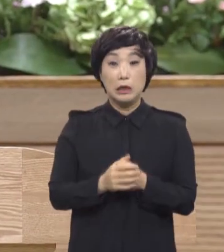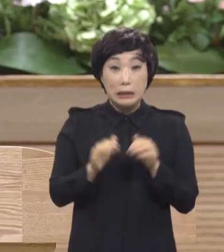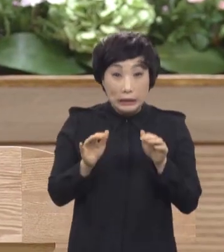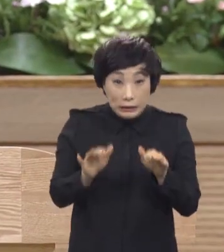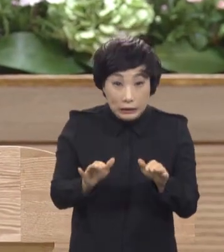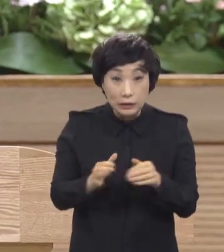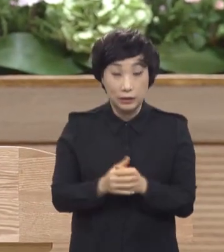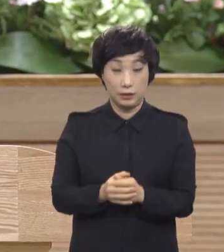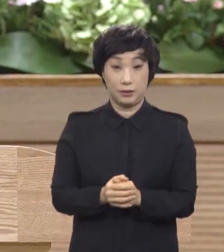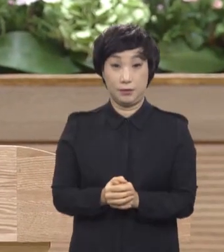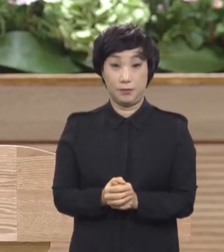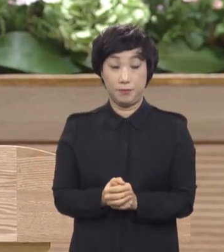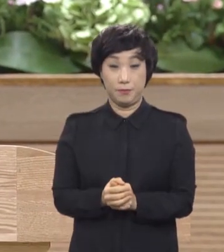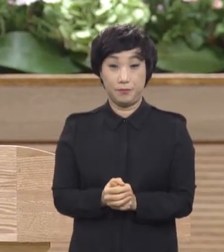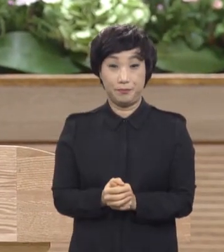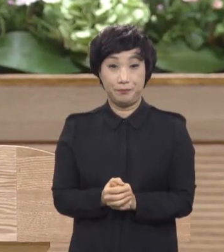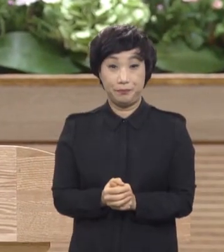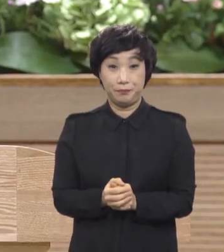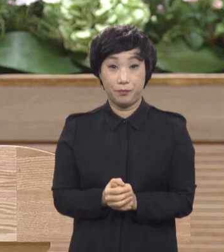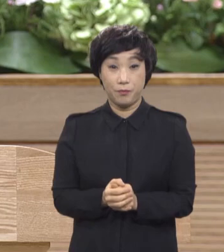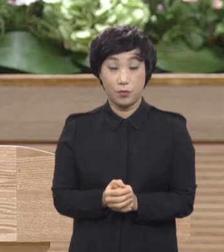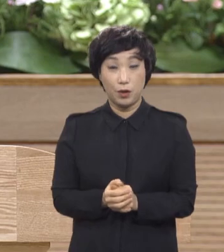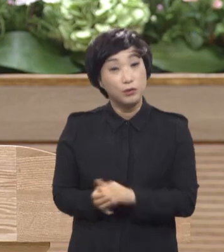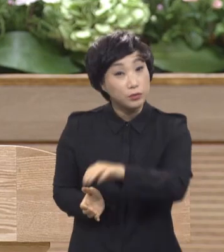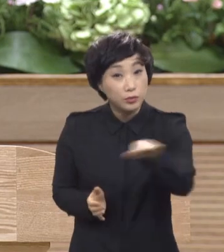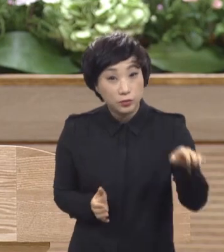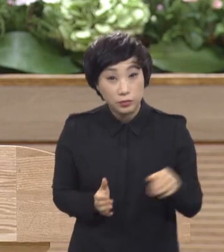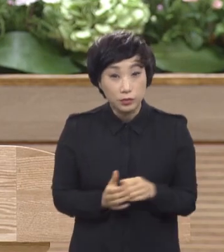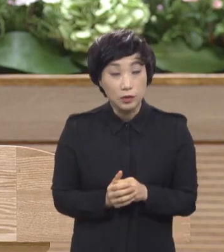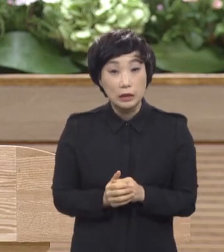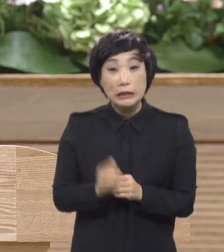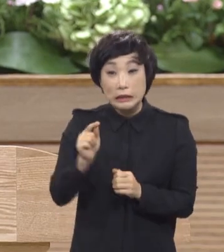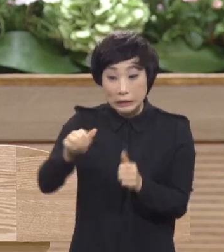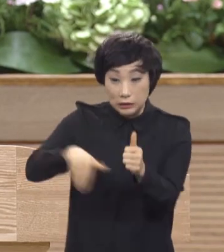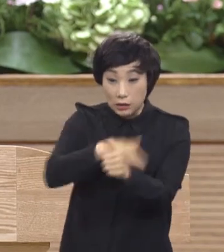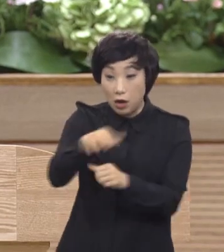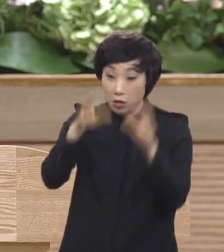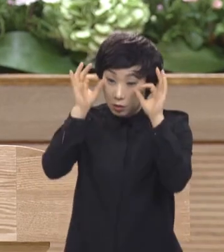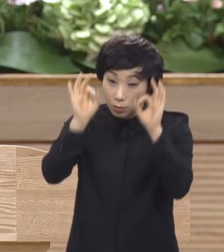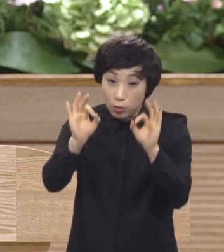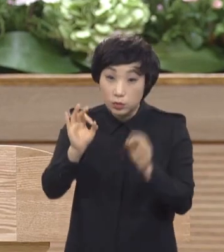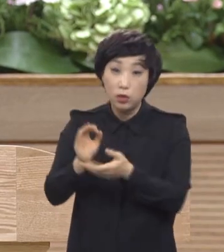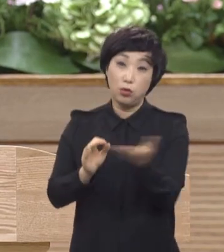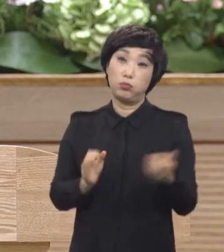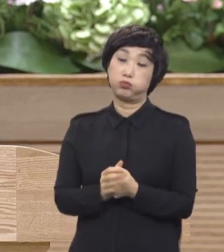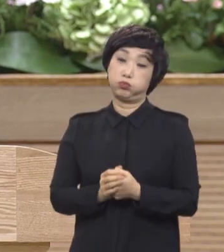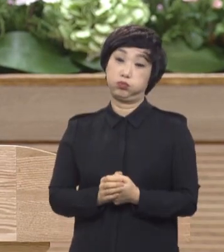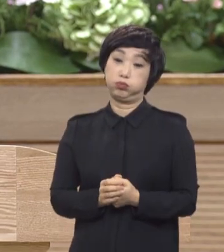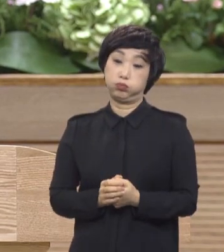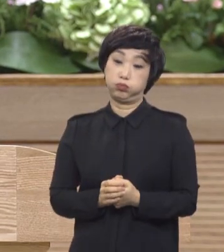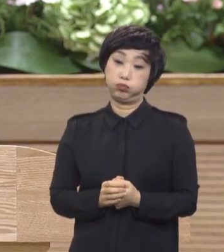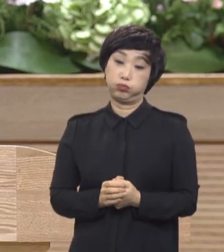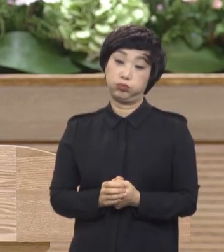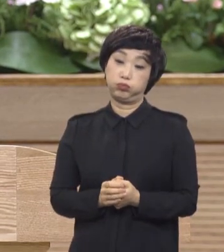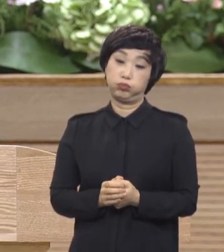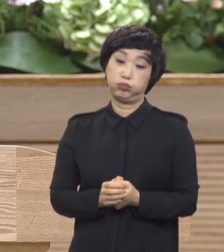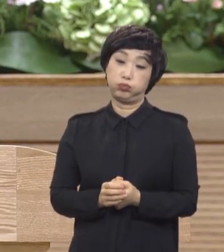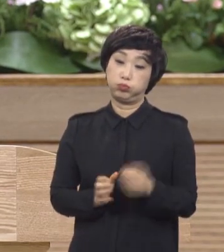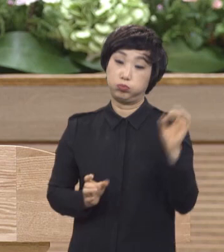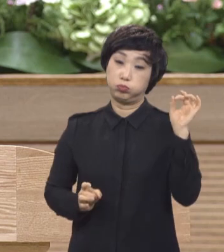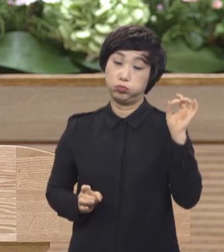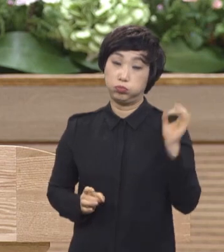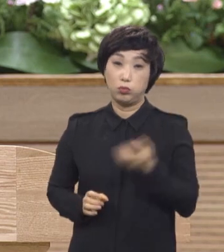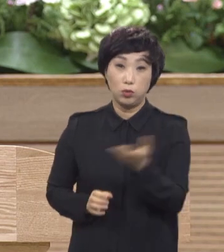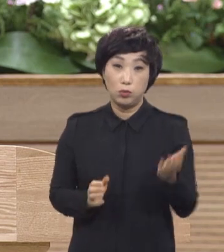그런데 어쩌서 우리는 이런 상황을 바라보면서도 물걸음이 바라보고 이